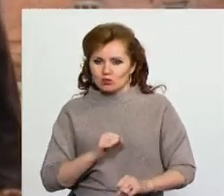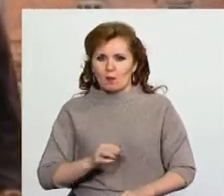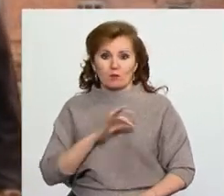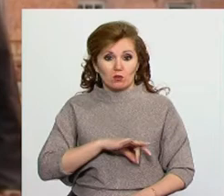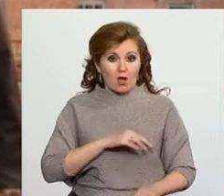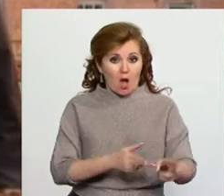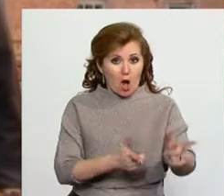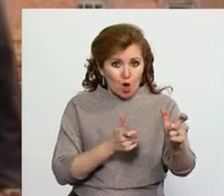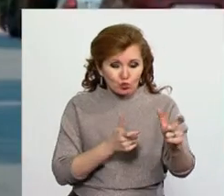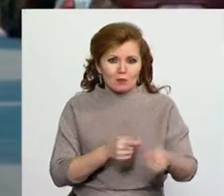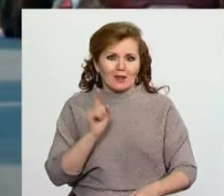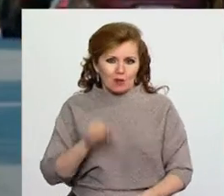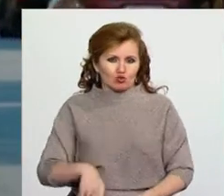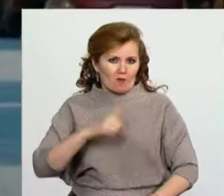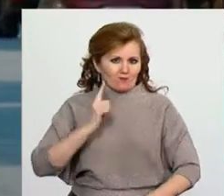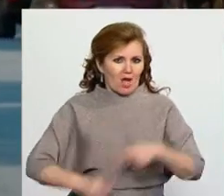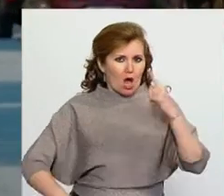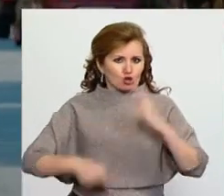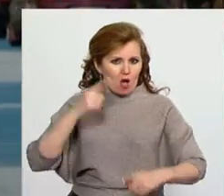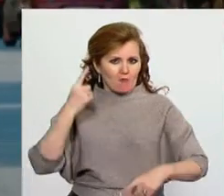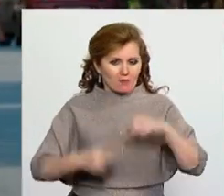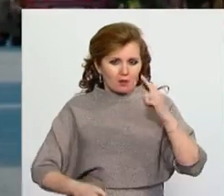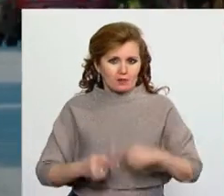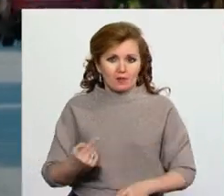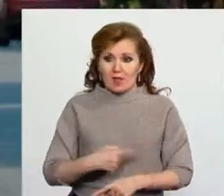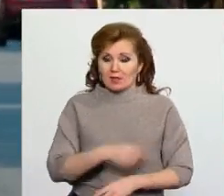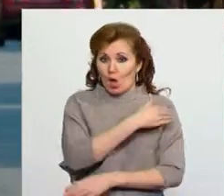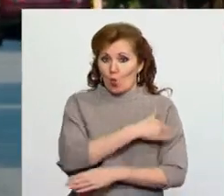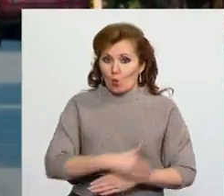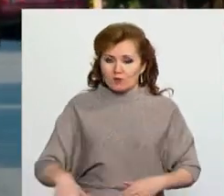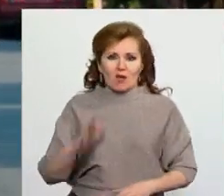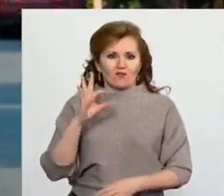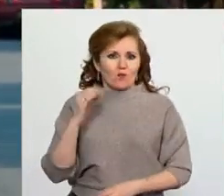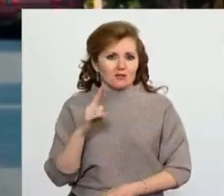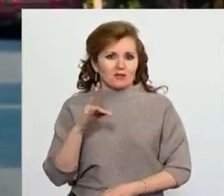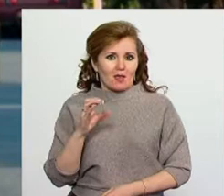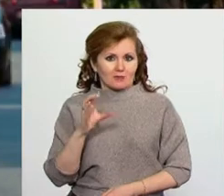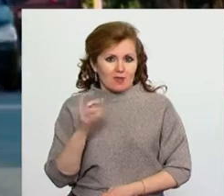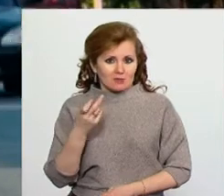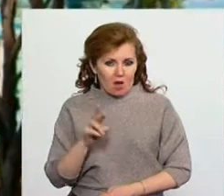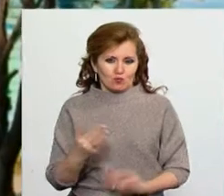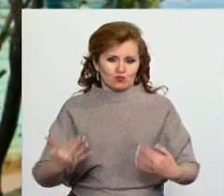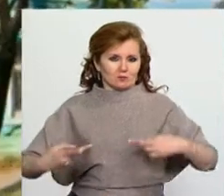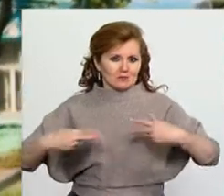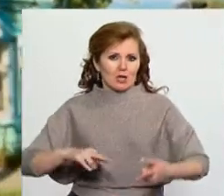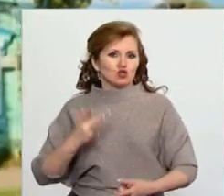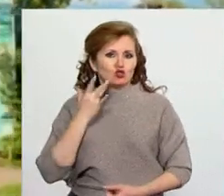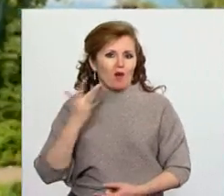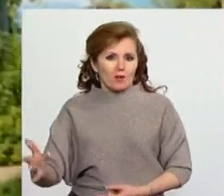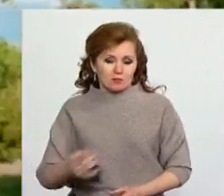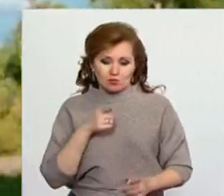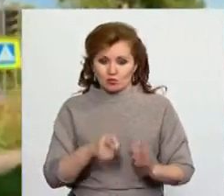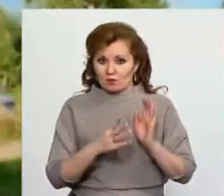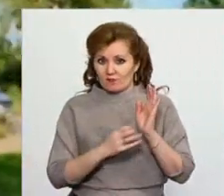даже фехтованию. А эта улица, 100 лет назад Вознесенская, а ныне Советская, в 1917 году